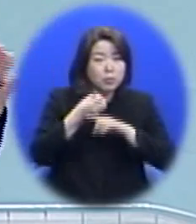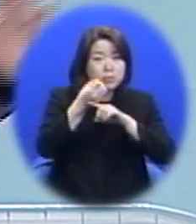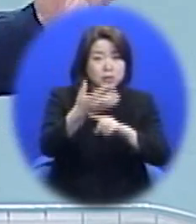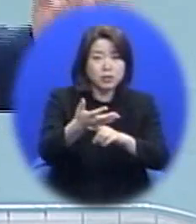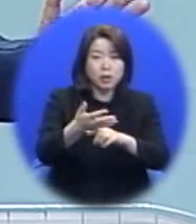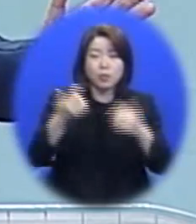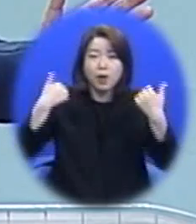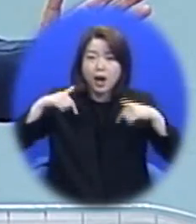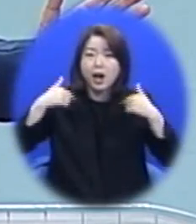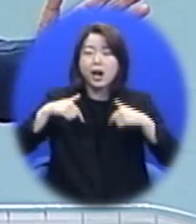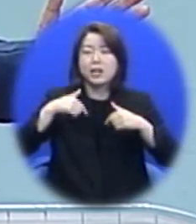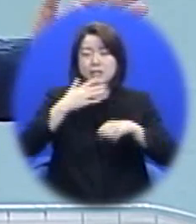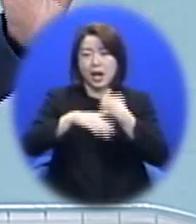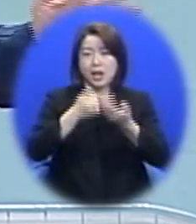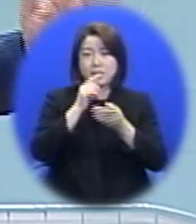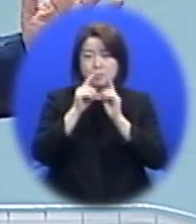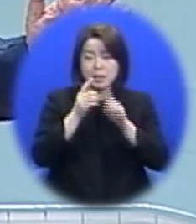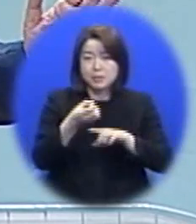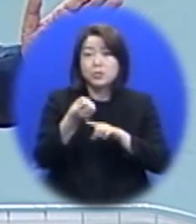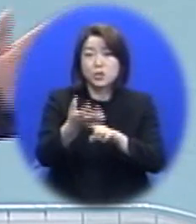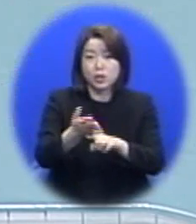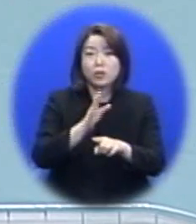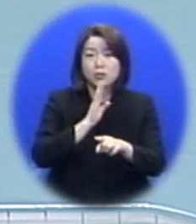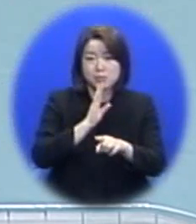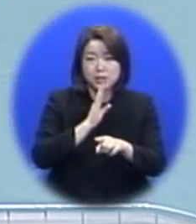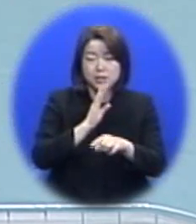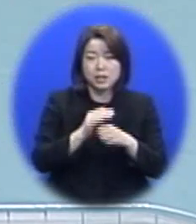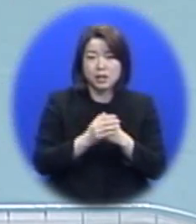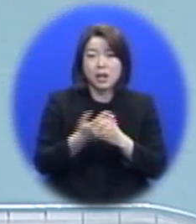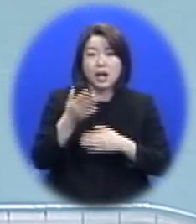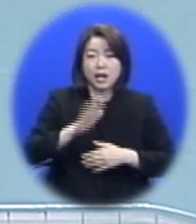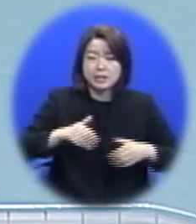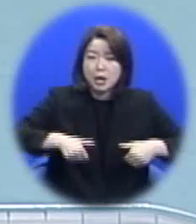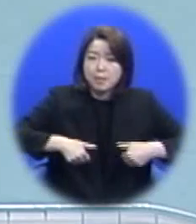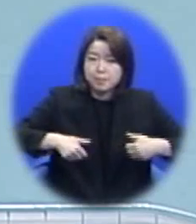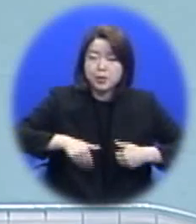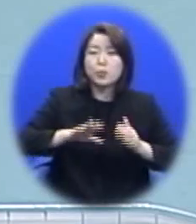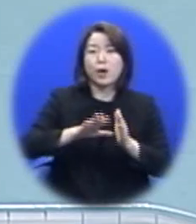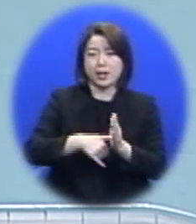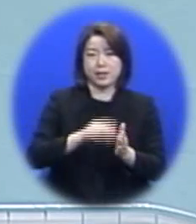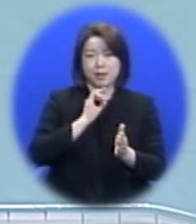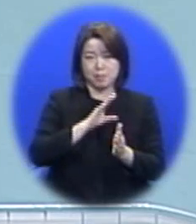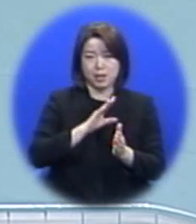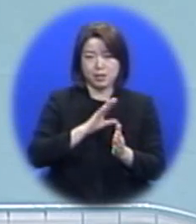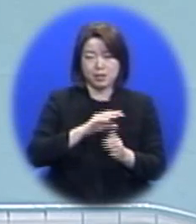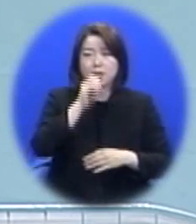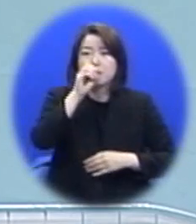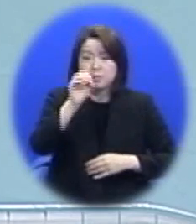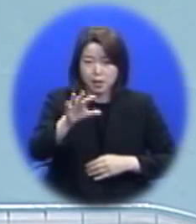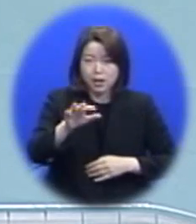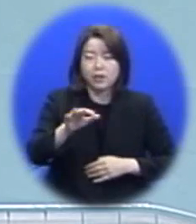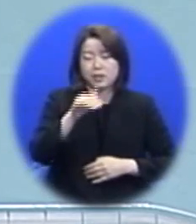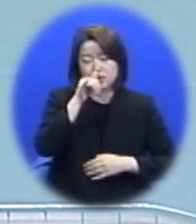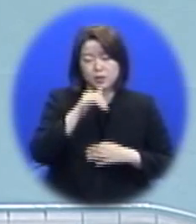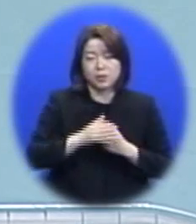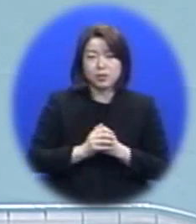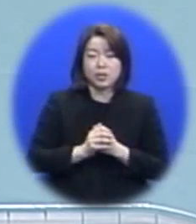말씀을 전해야 합니다. 그러나 필요할 때만 말해야 합니다. 그